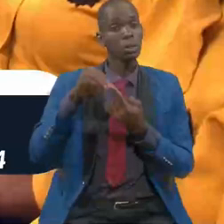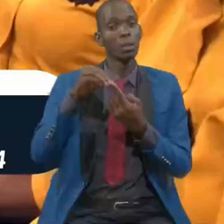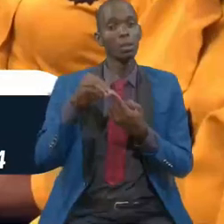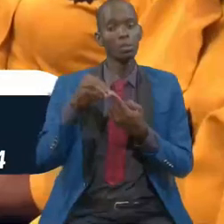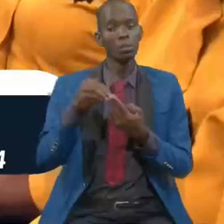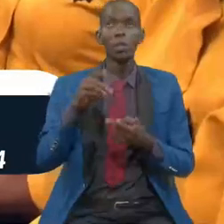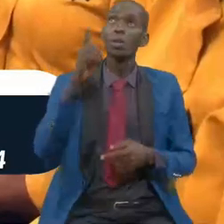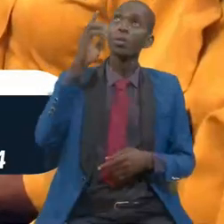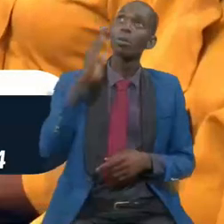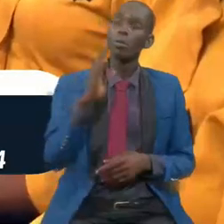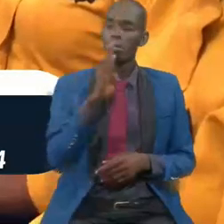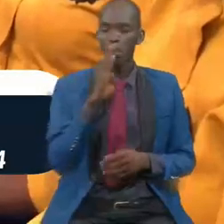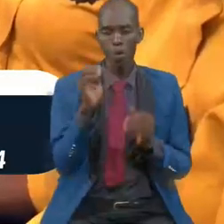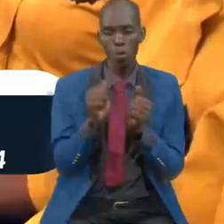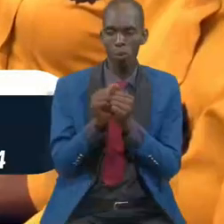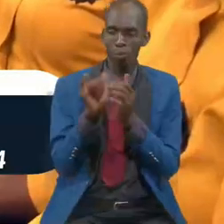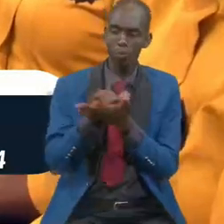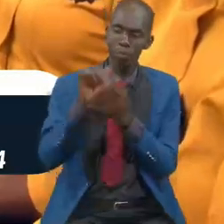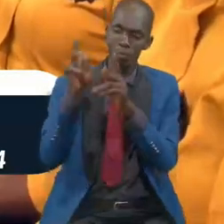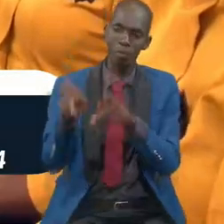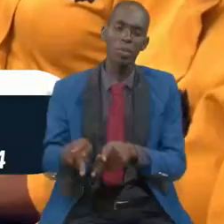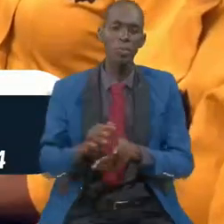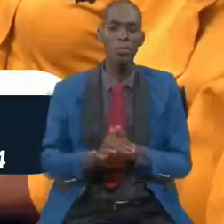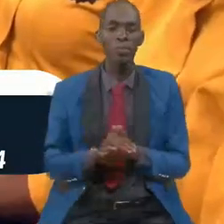n'est avec lui. »